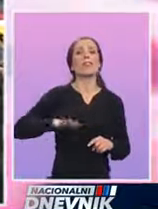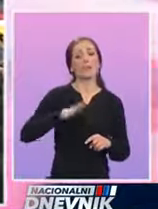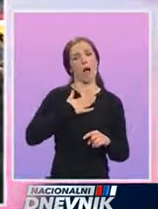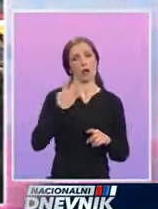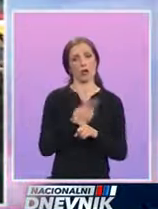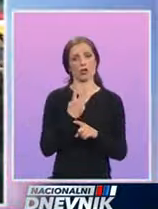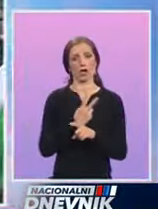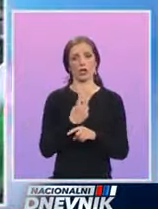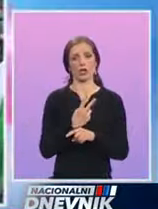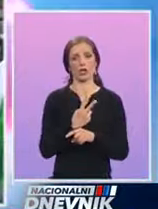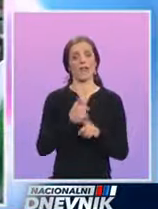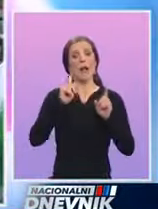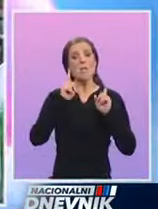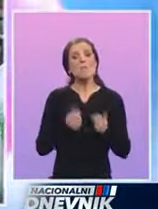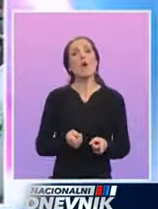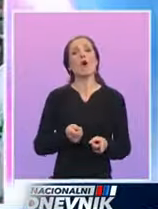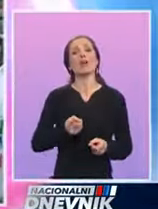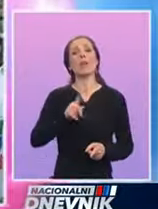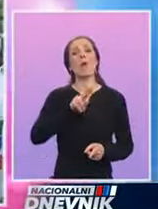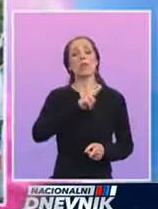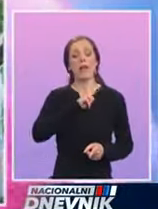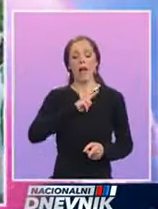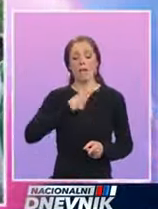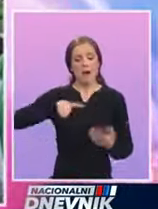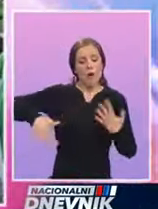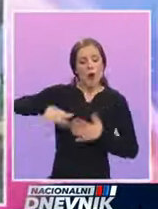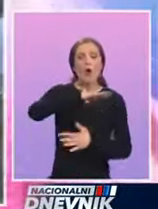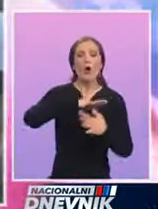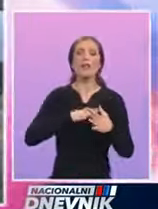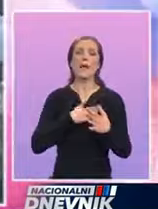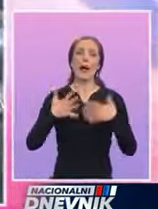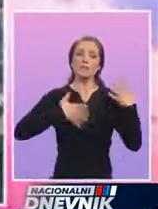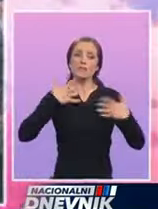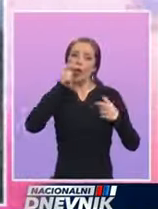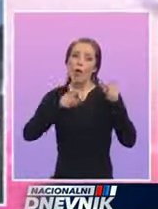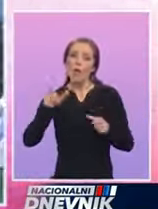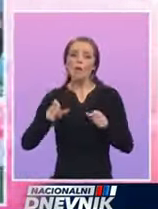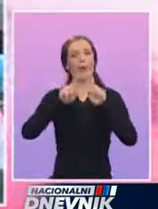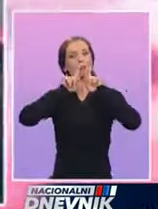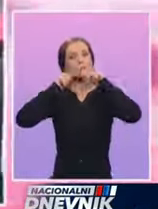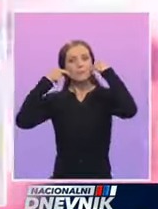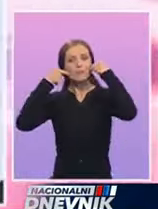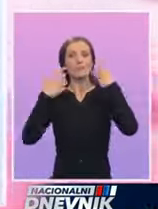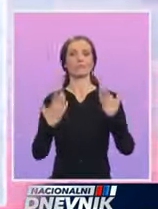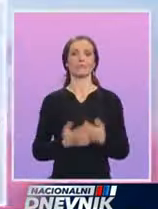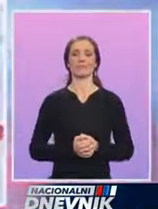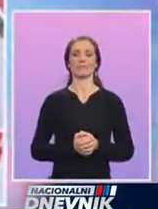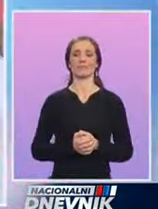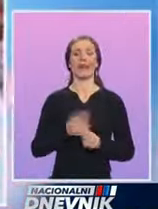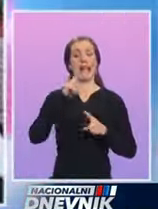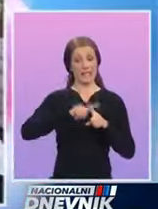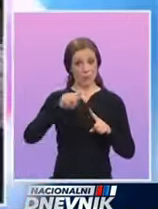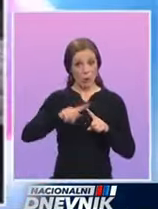državi. Moramo da imamo oko sebe sretne ljude nasmijanog lica.